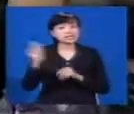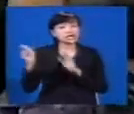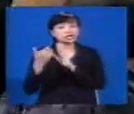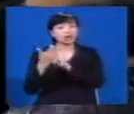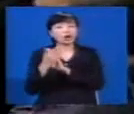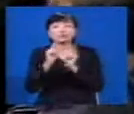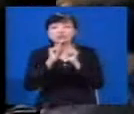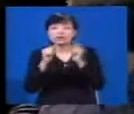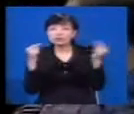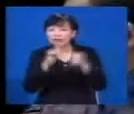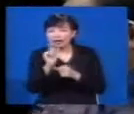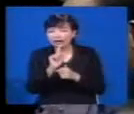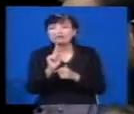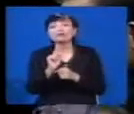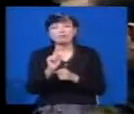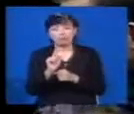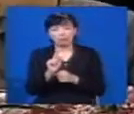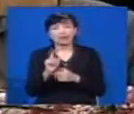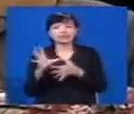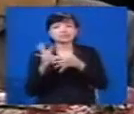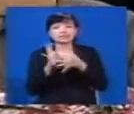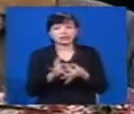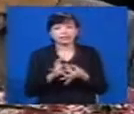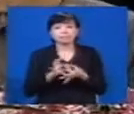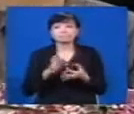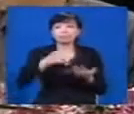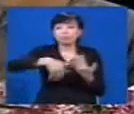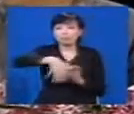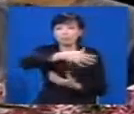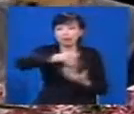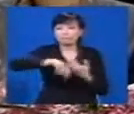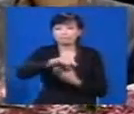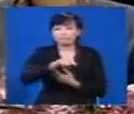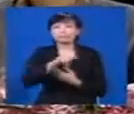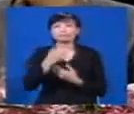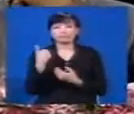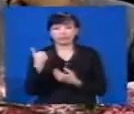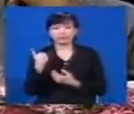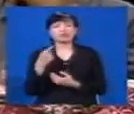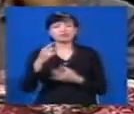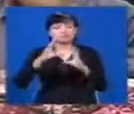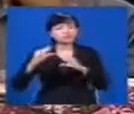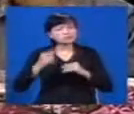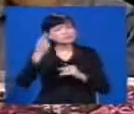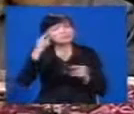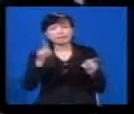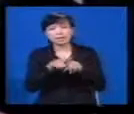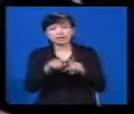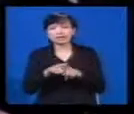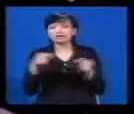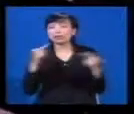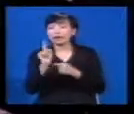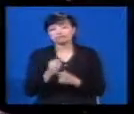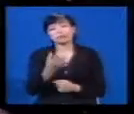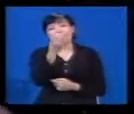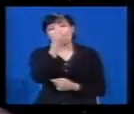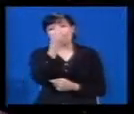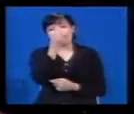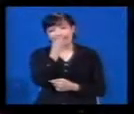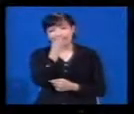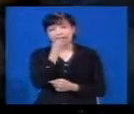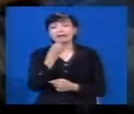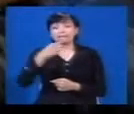หารือเรื่องยุทธศาสตร์ที่เกี่ยวข้องกับภูมิภาคโดยที่ประชุมเห็นพ้องต้องกันในเรื่องของการพัฒนาความมั่นคงทางอาหารและ